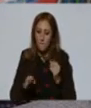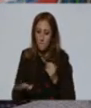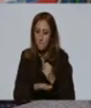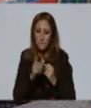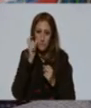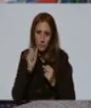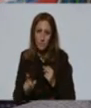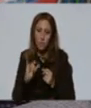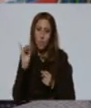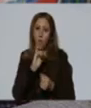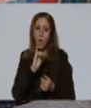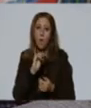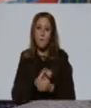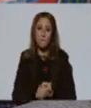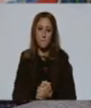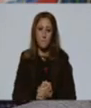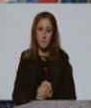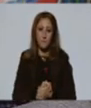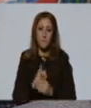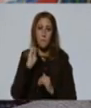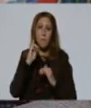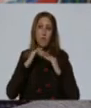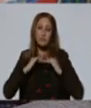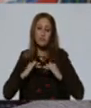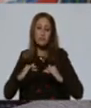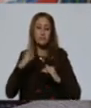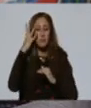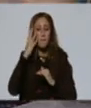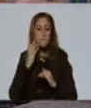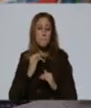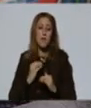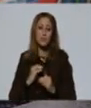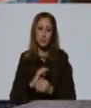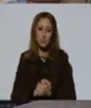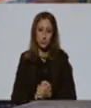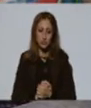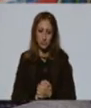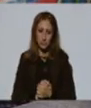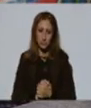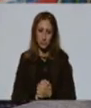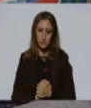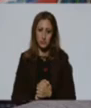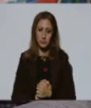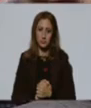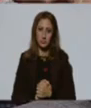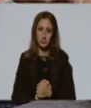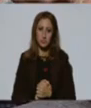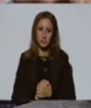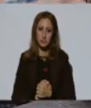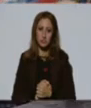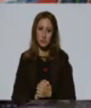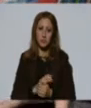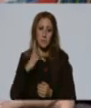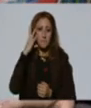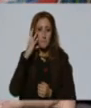اللي هي فكرة الأم والاستقرار. يعني أنا بشوف إن مفيش استقرار مفيش بيت مفيش حياة مفيش بني آدم، في استقرار في كل حاجة